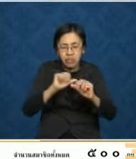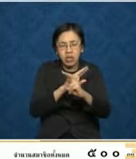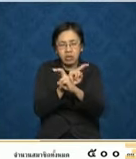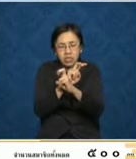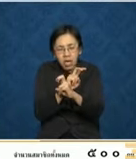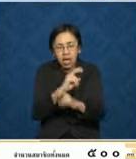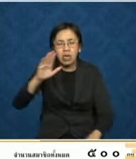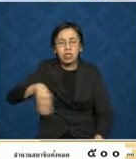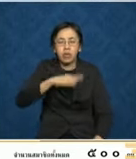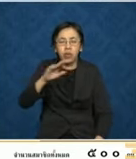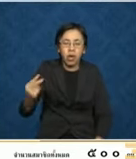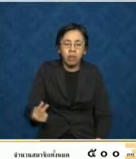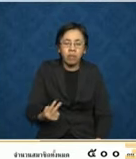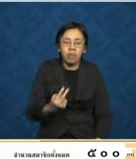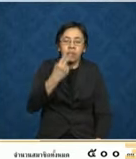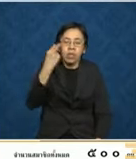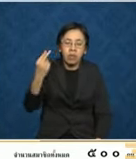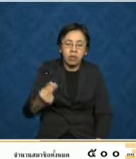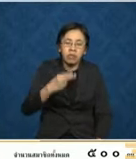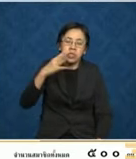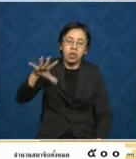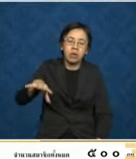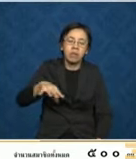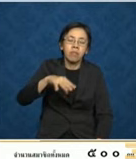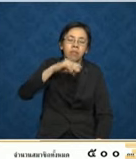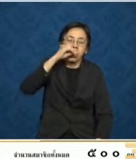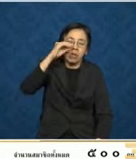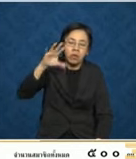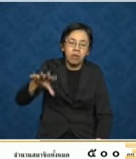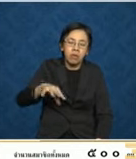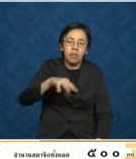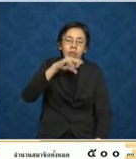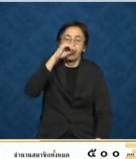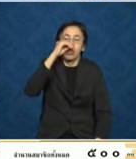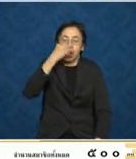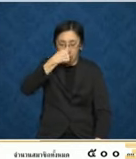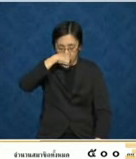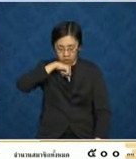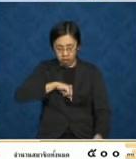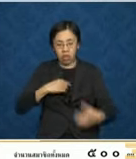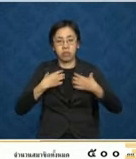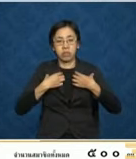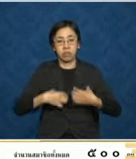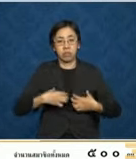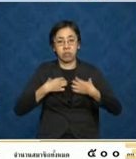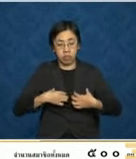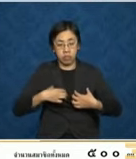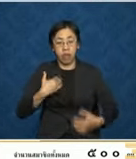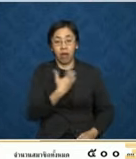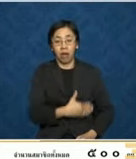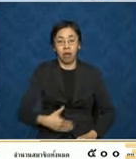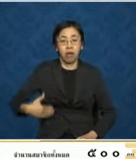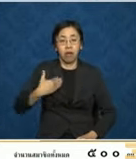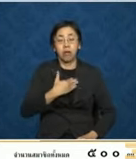าชนเราจะต้องสูดดมหายใจเข้าสู่ปอดนะคะทำให้ร่างกายของเร